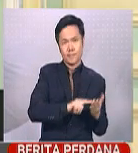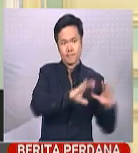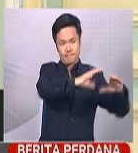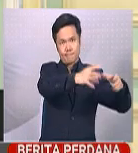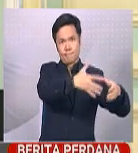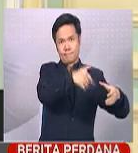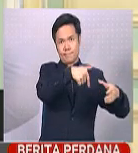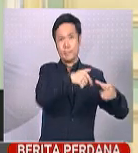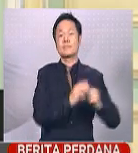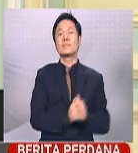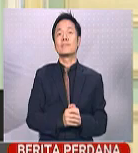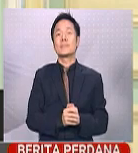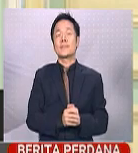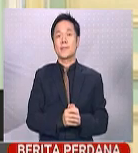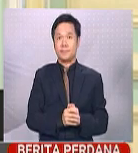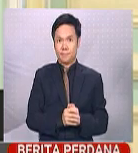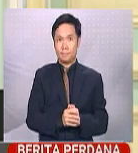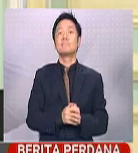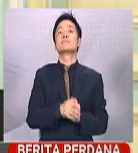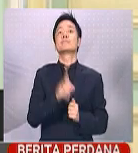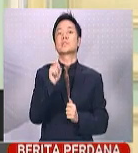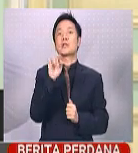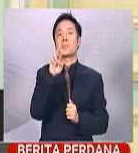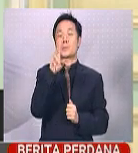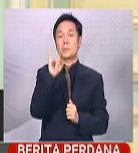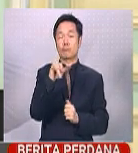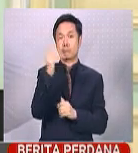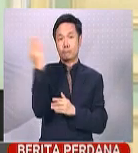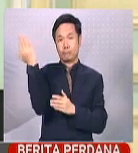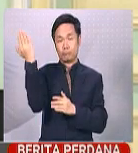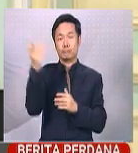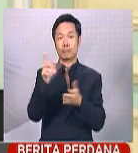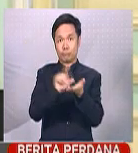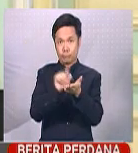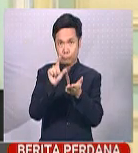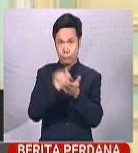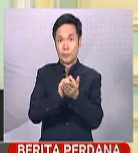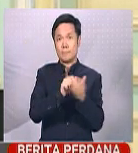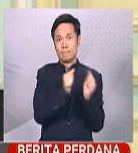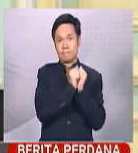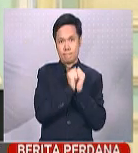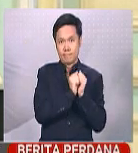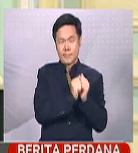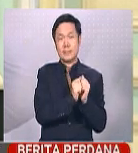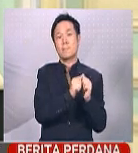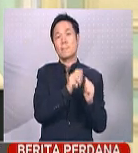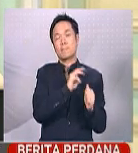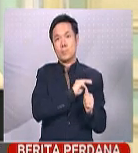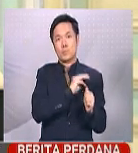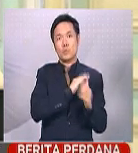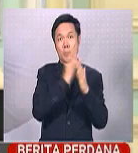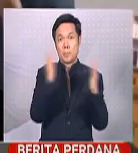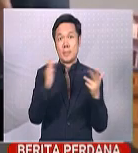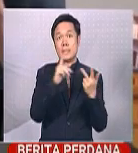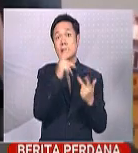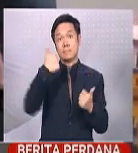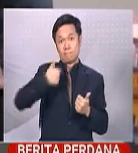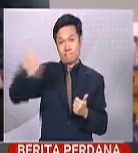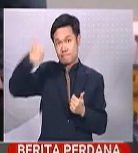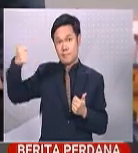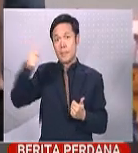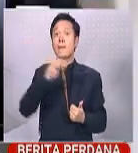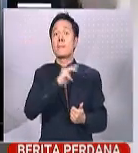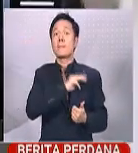a-data Sri Ismail Sabri bercakap pada sidang meja selepas mesra Bersama Menteri besar dan ketua menteri bagi menyelaras